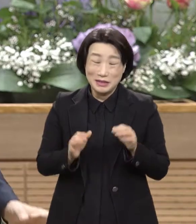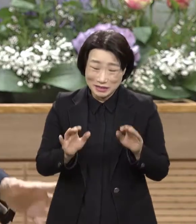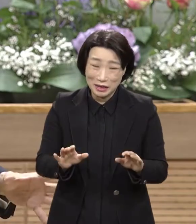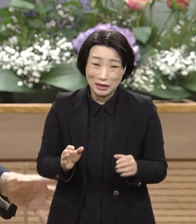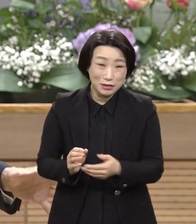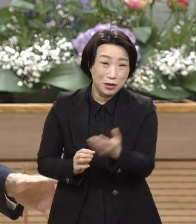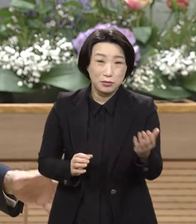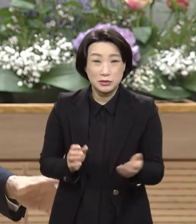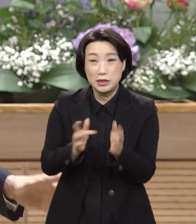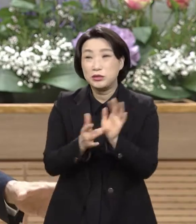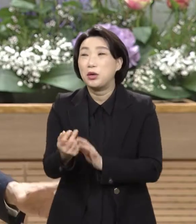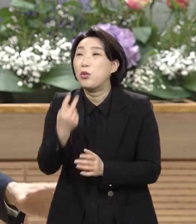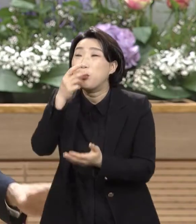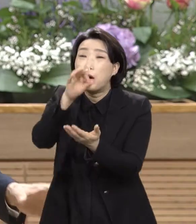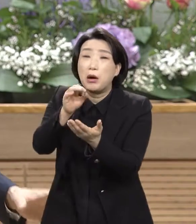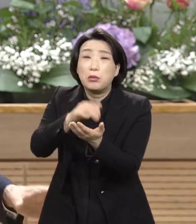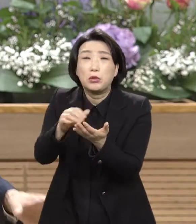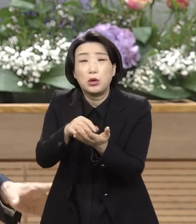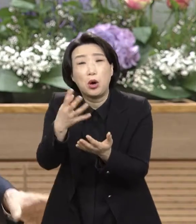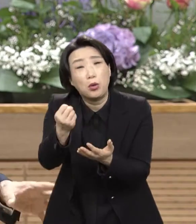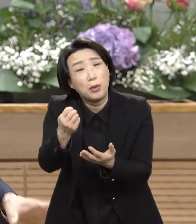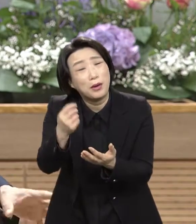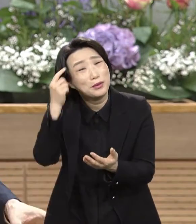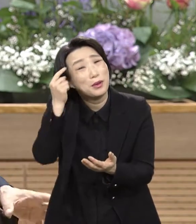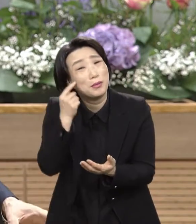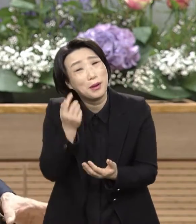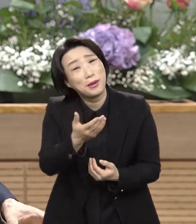정말로 이게 얼마짜리냐니까 판단 한번 해봐.